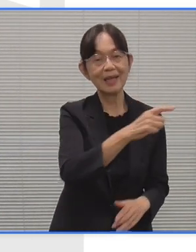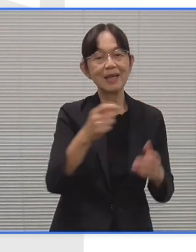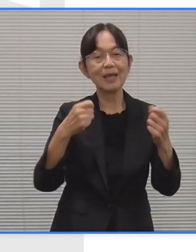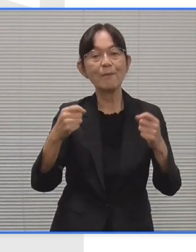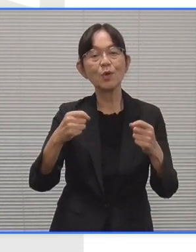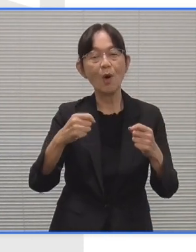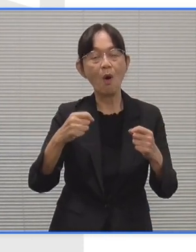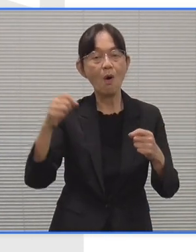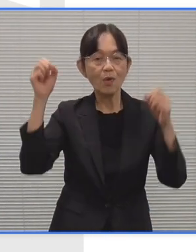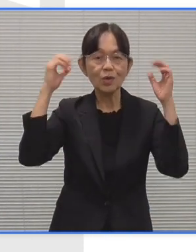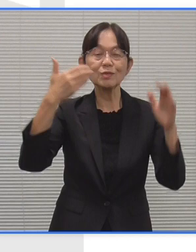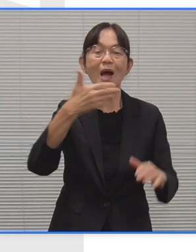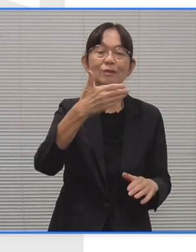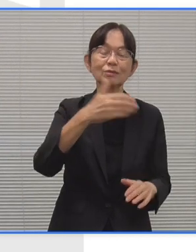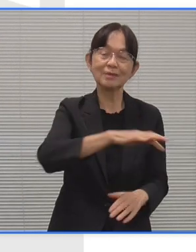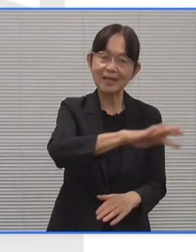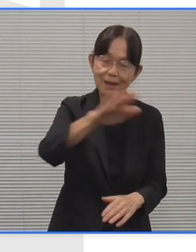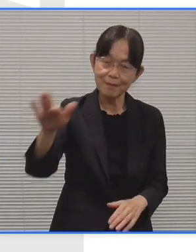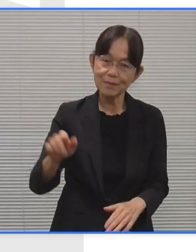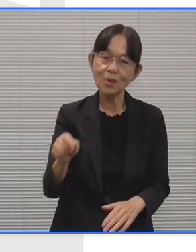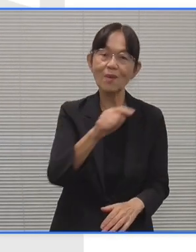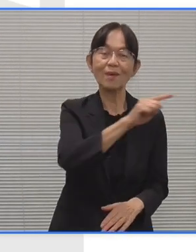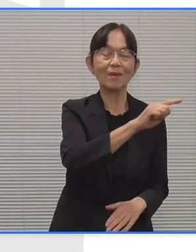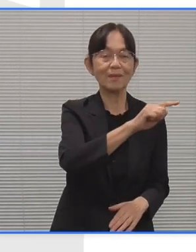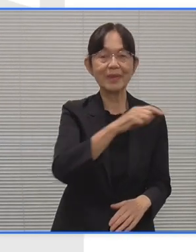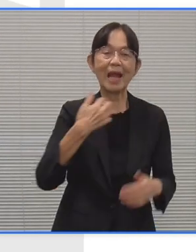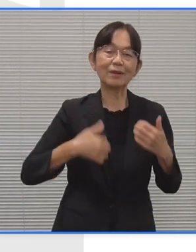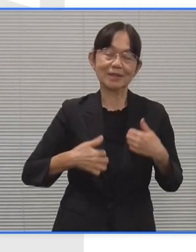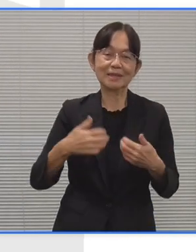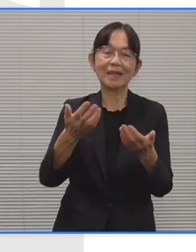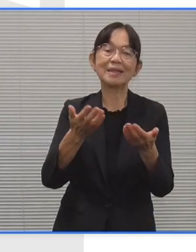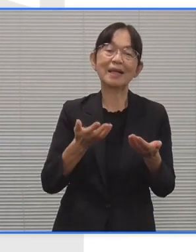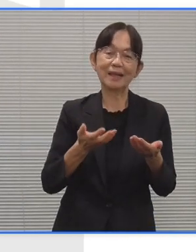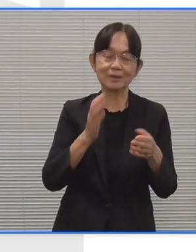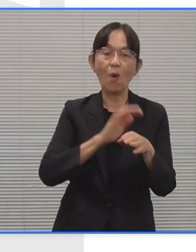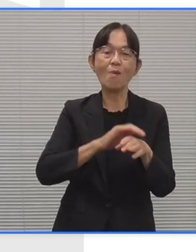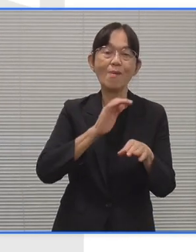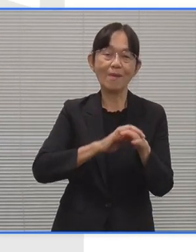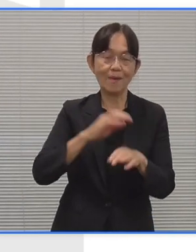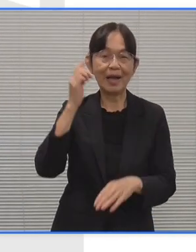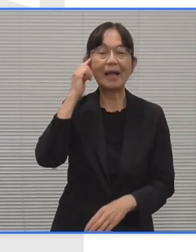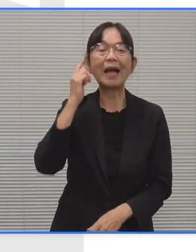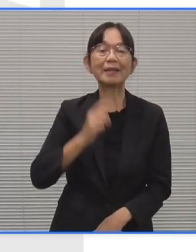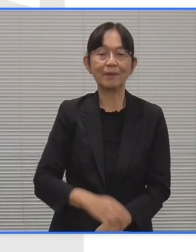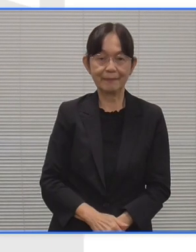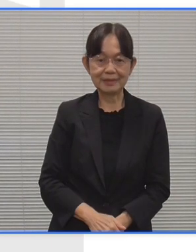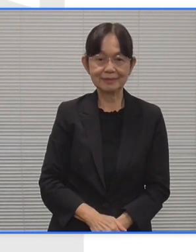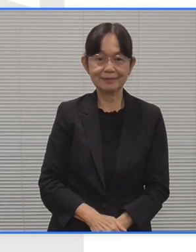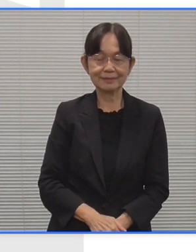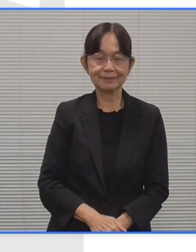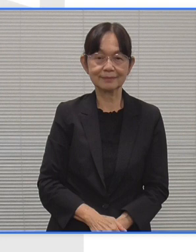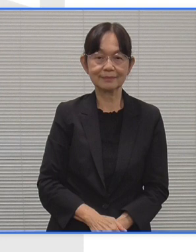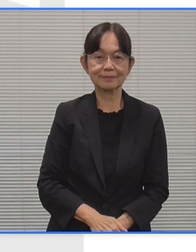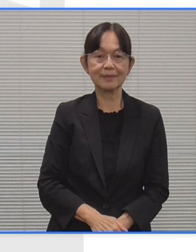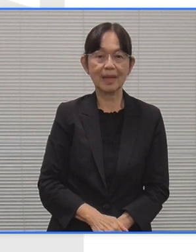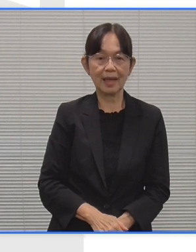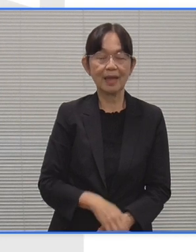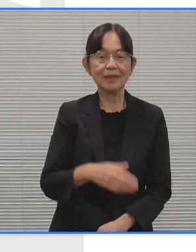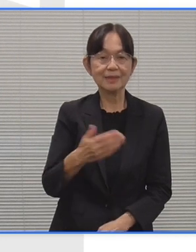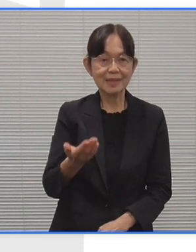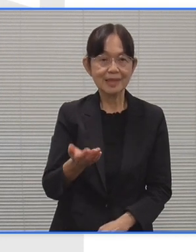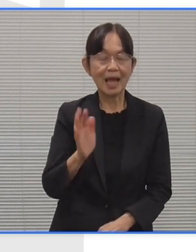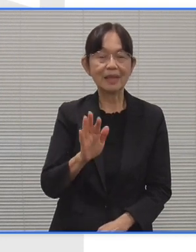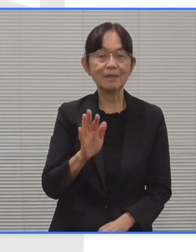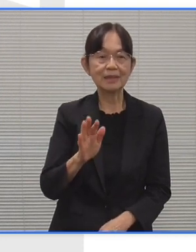島区全体を楽しんでもらえるような仕掛けを考えているところでございます。それが次にあ